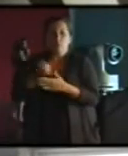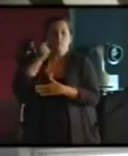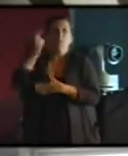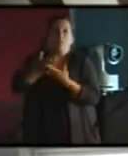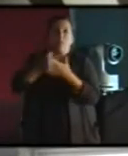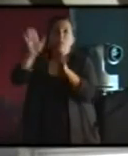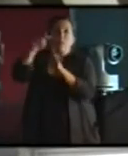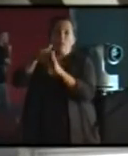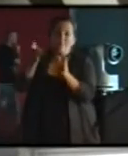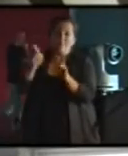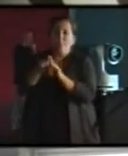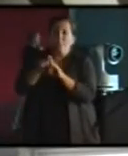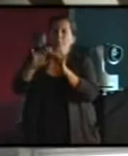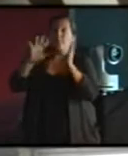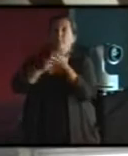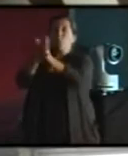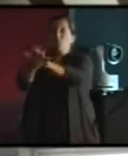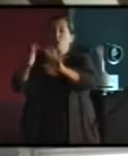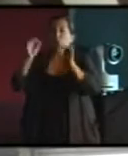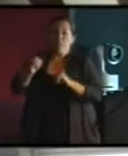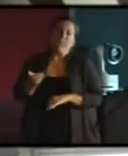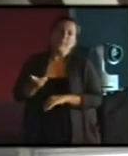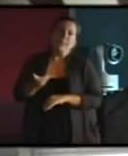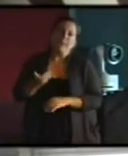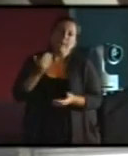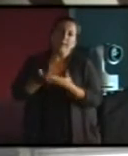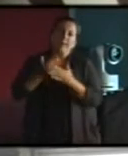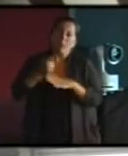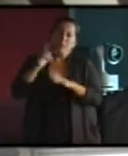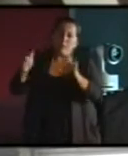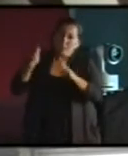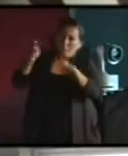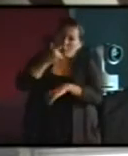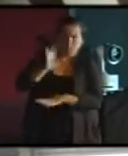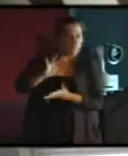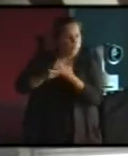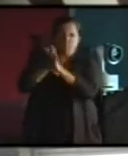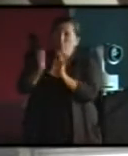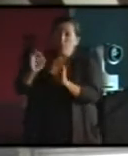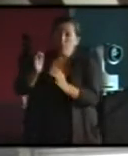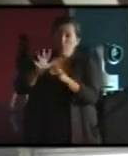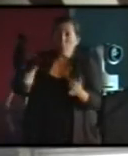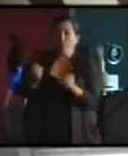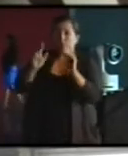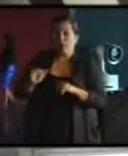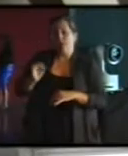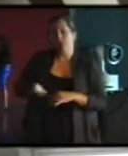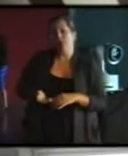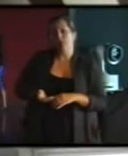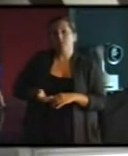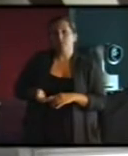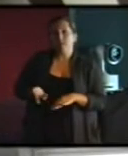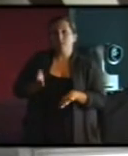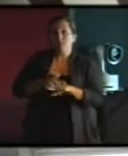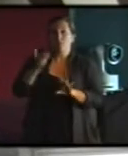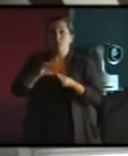de l'intérieur. Donc là, on est assez d'accord pour dire ça vaut le coup. Il y a manifestement un potentiel. Mais on se heurte